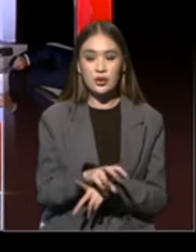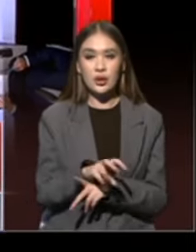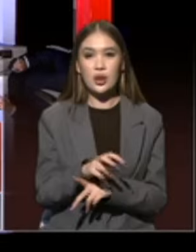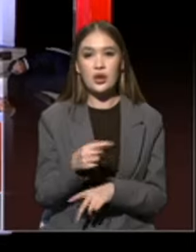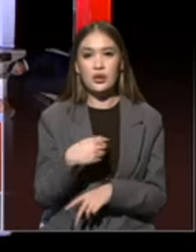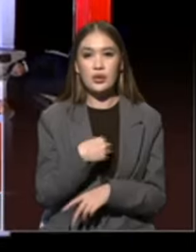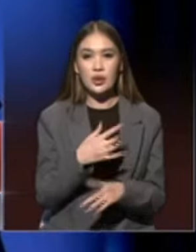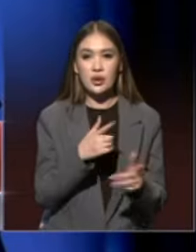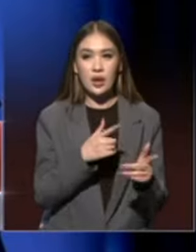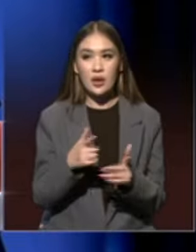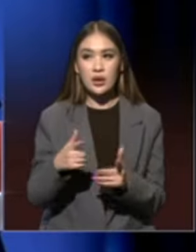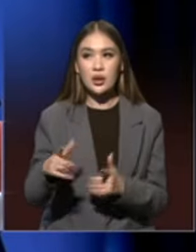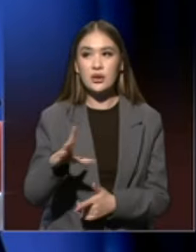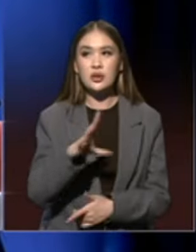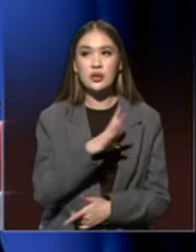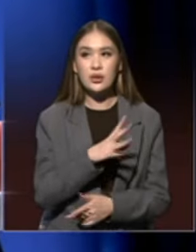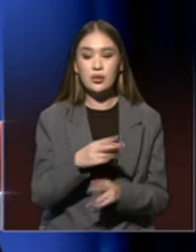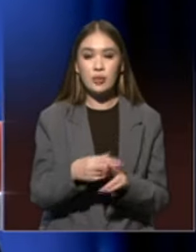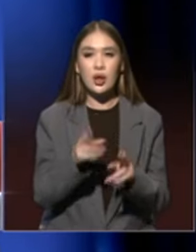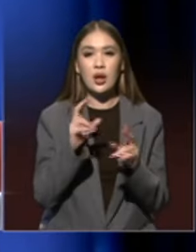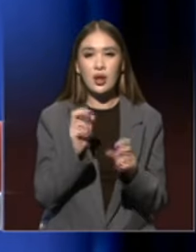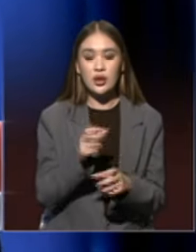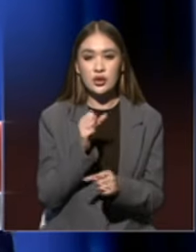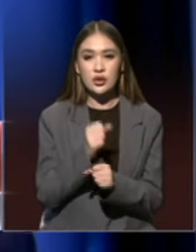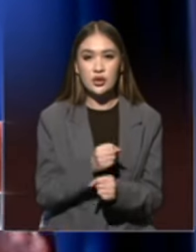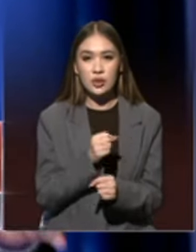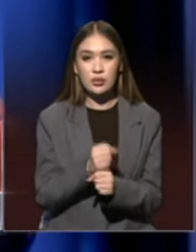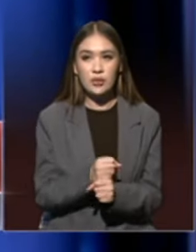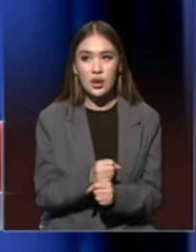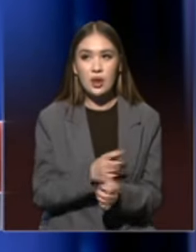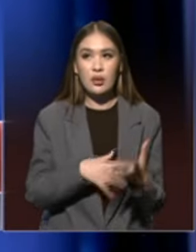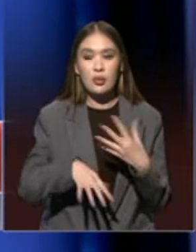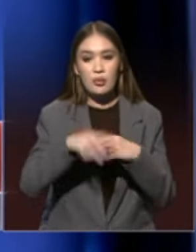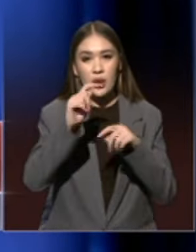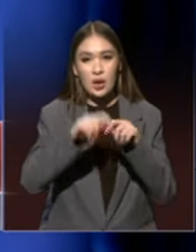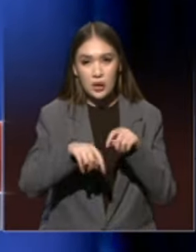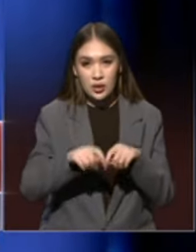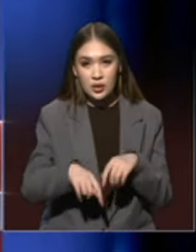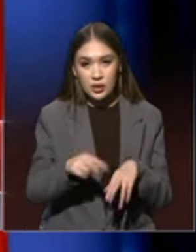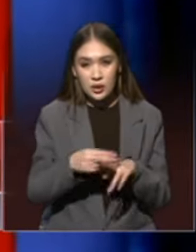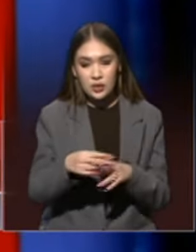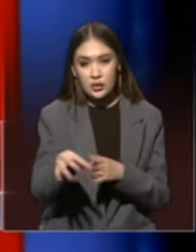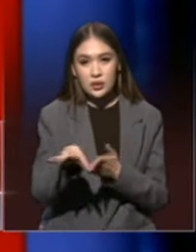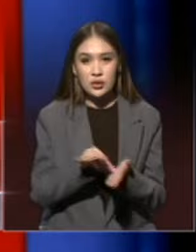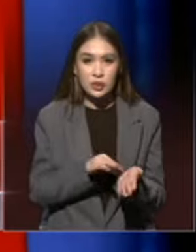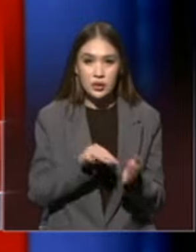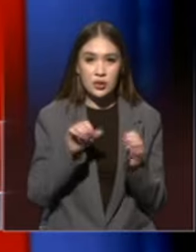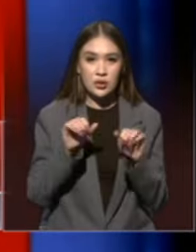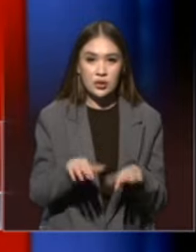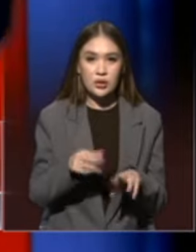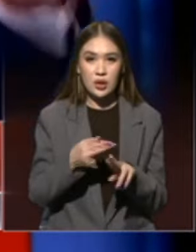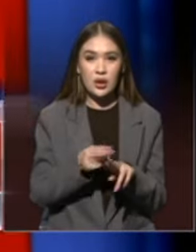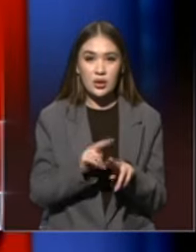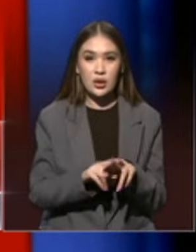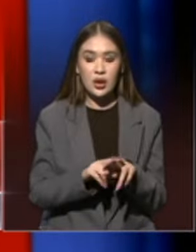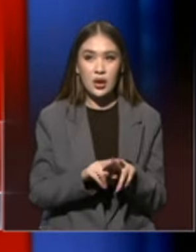тақырыпқа. Аймақтарға звондадым, қалай істеп жатсыздар? Бүкіл бағалауды бірақ өткізіп алып, бірақ ақша сұрайсыздар ма? Әлде мынау бағалау өткендерге уже жұмыс